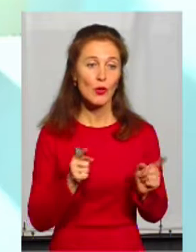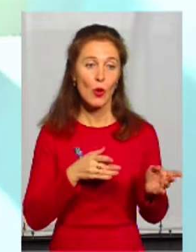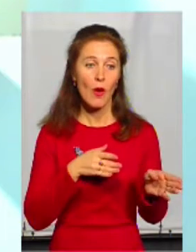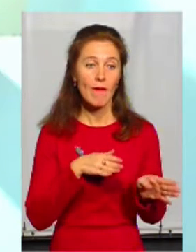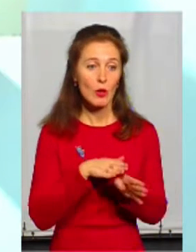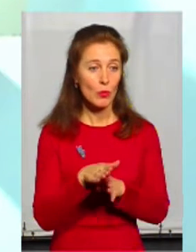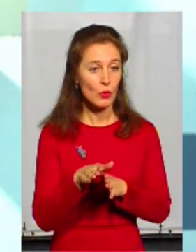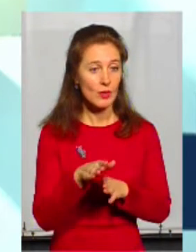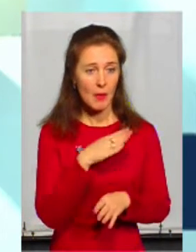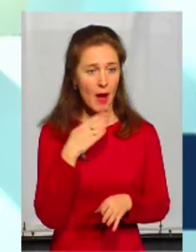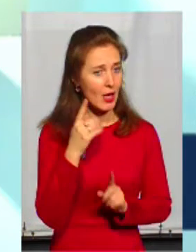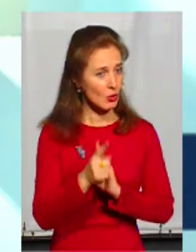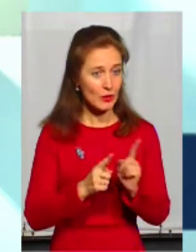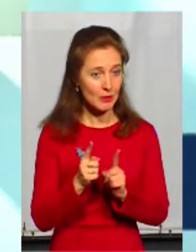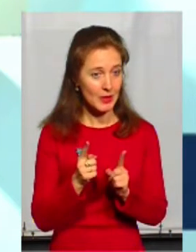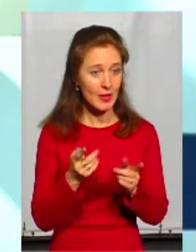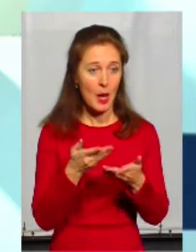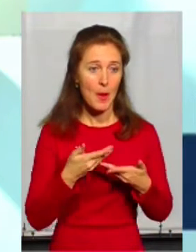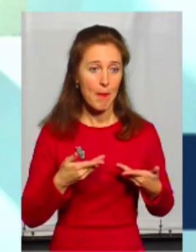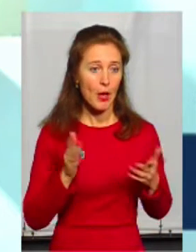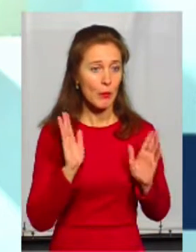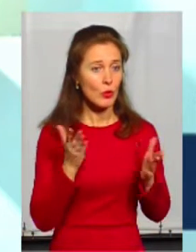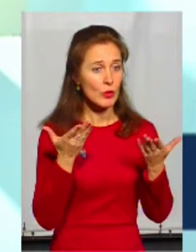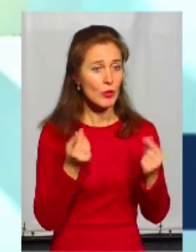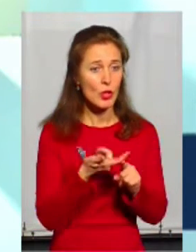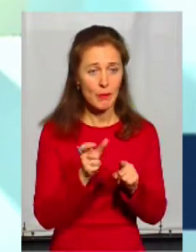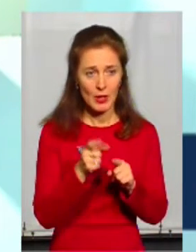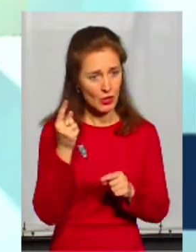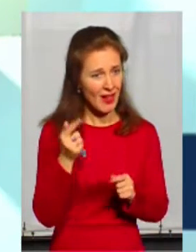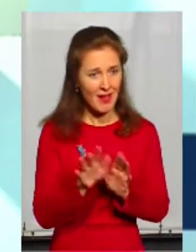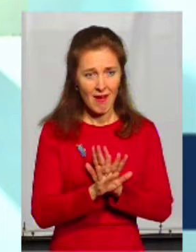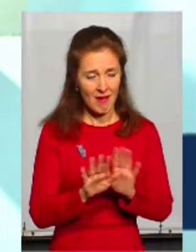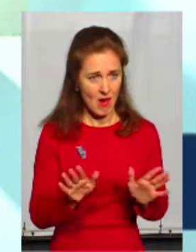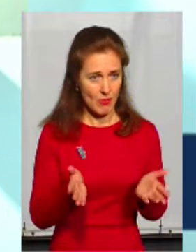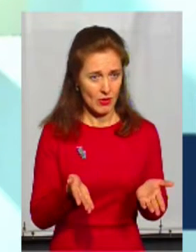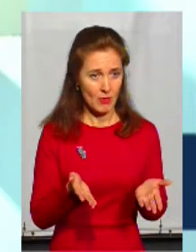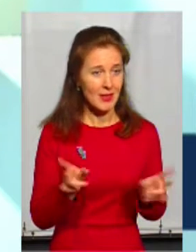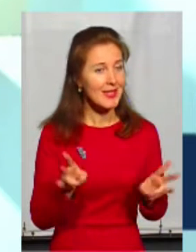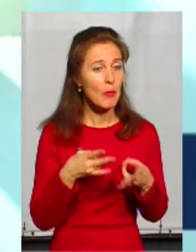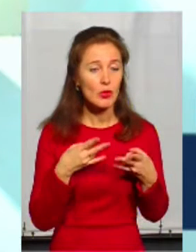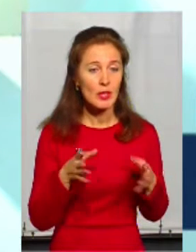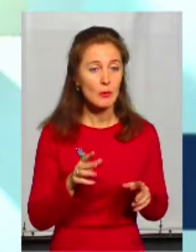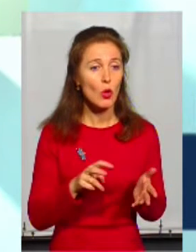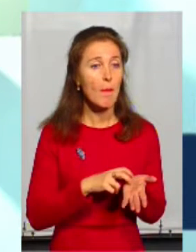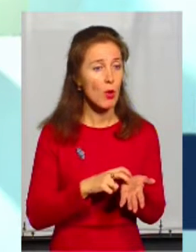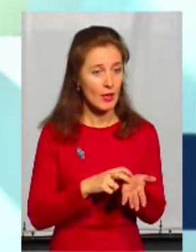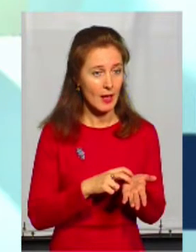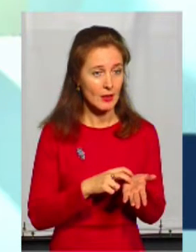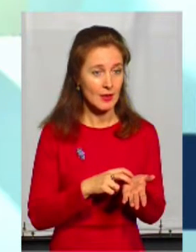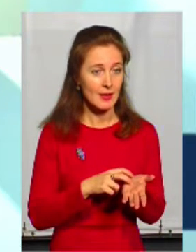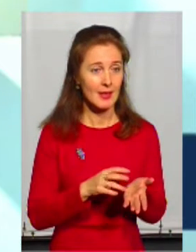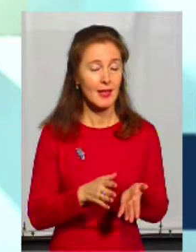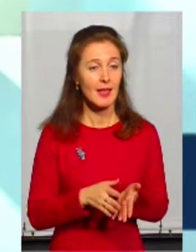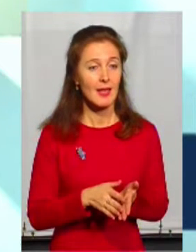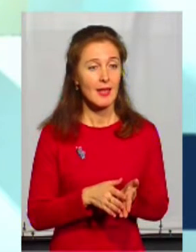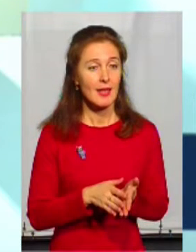відбулися значно змін, ми будемо ще більш неграмотними, ніж ми є, не варто так боятися і настільки оцінювати